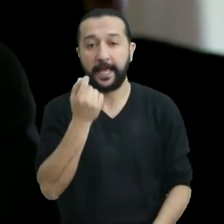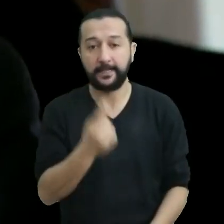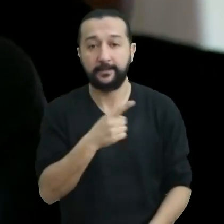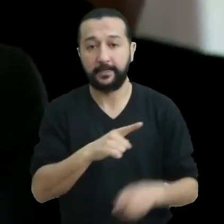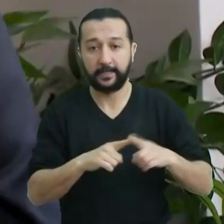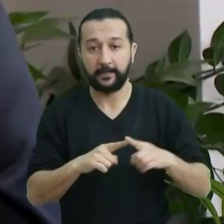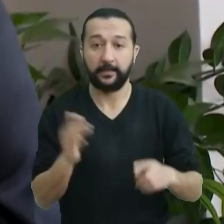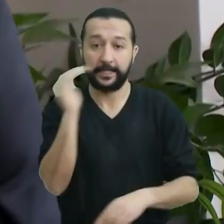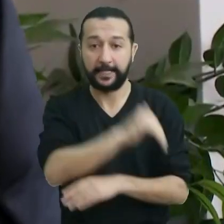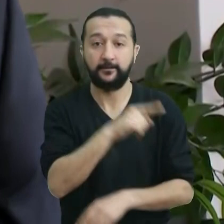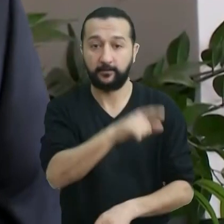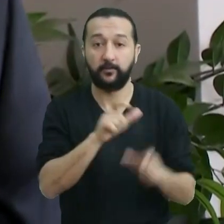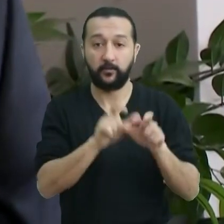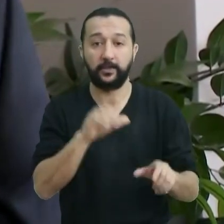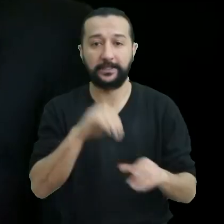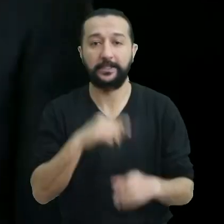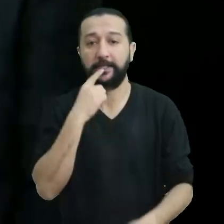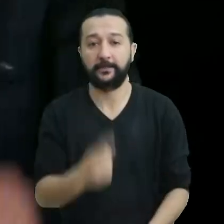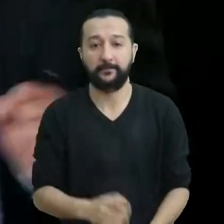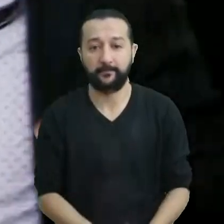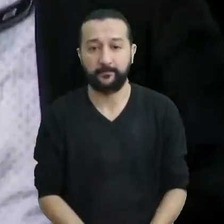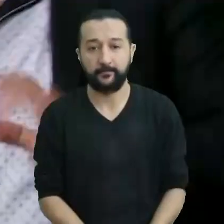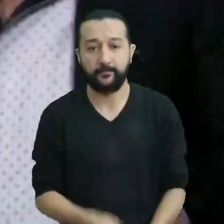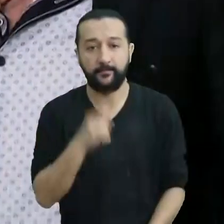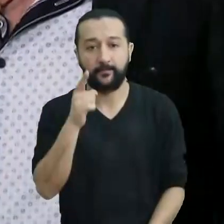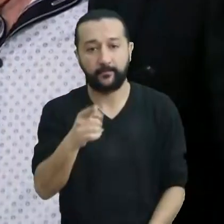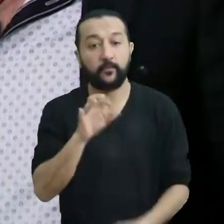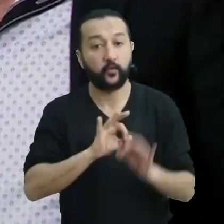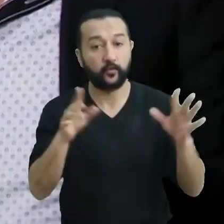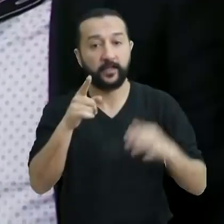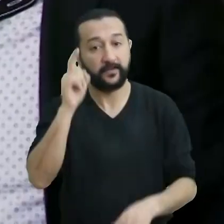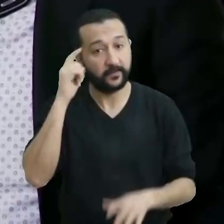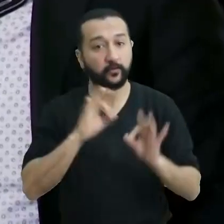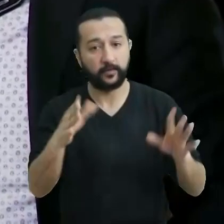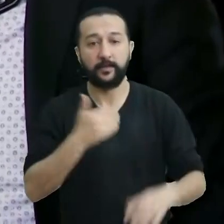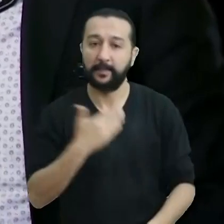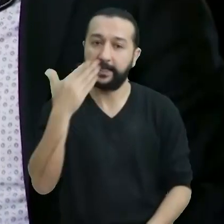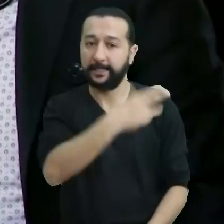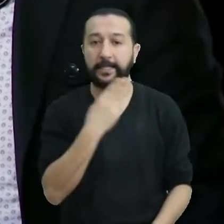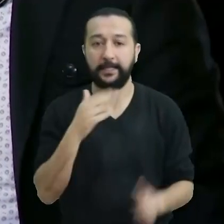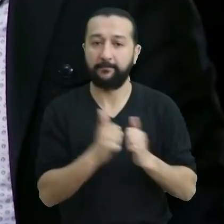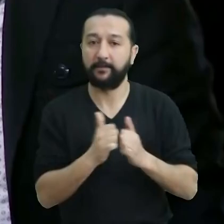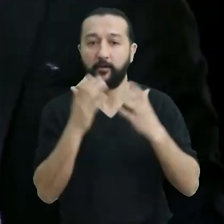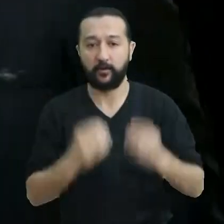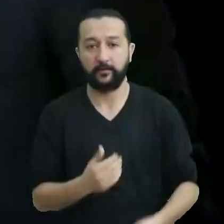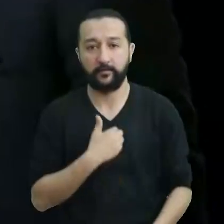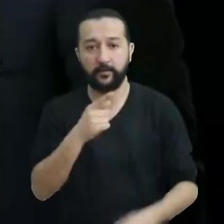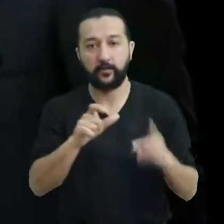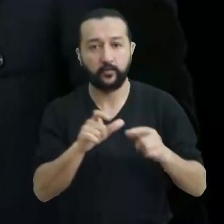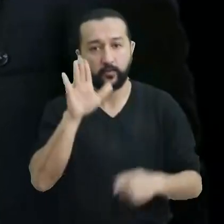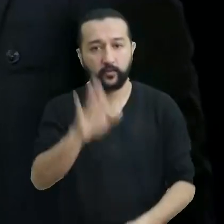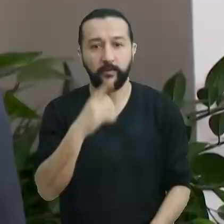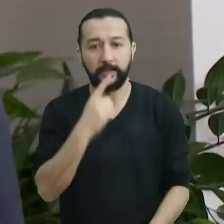azından tarantula oraya gelirse onları korur diyerekten yani. Aa süper, süper fikir. Ben gidip kadınların başında durayım. La